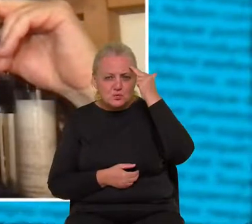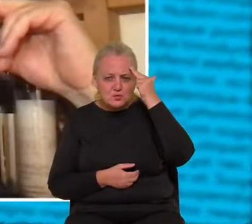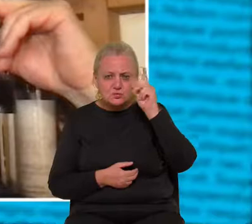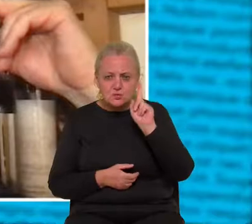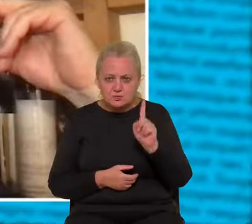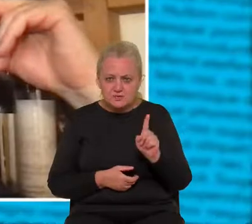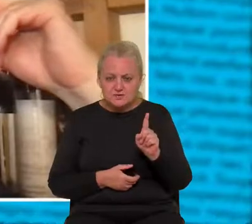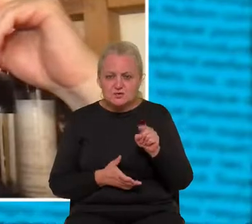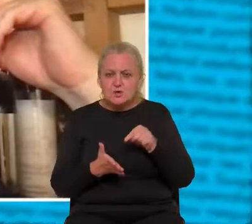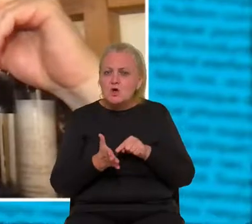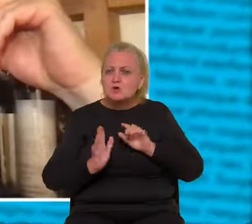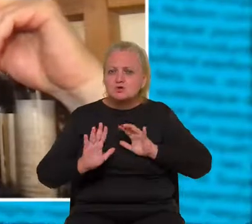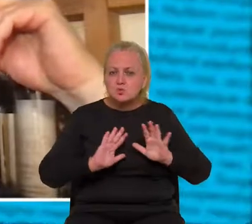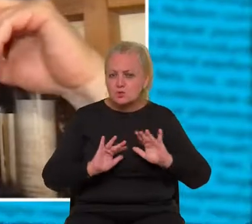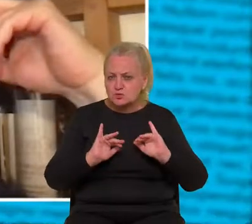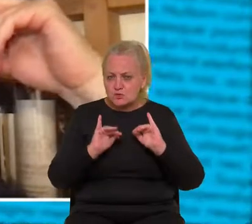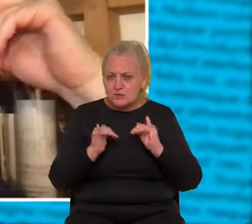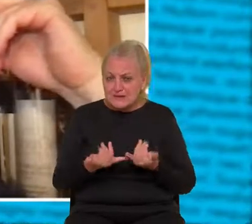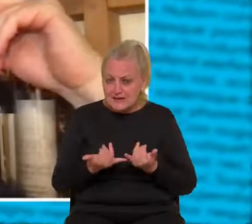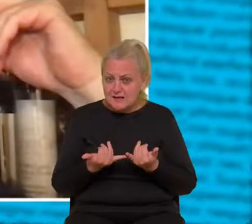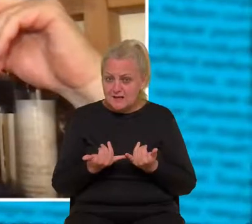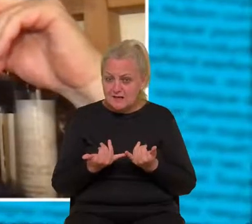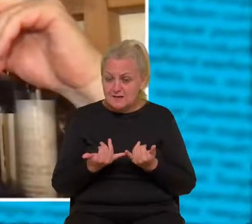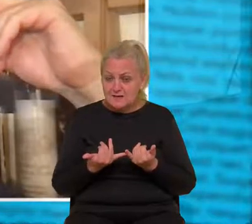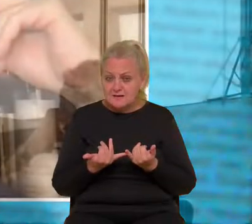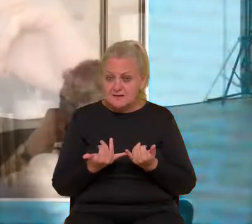zrozumieć to, w jaki sposób,